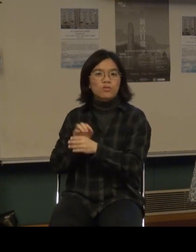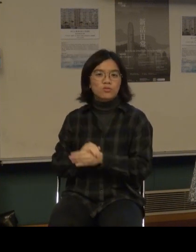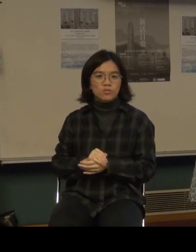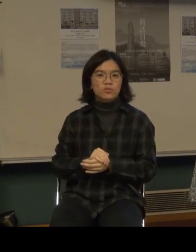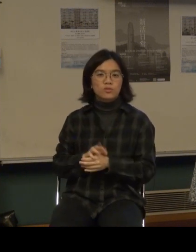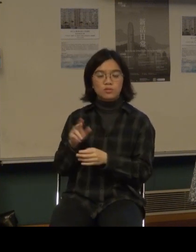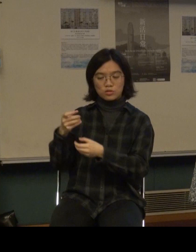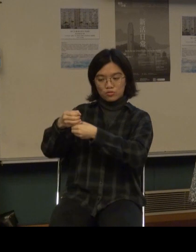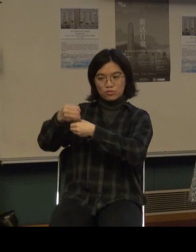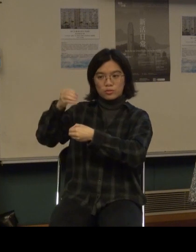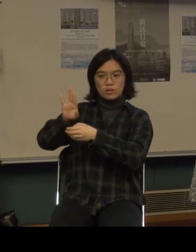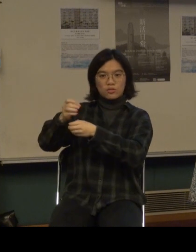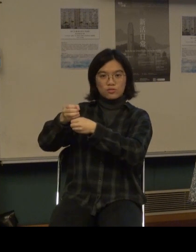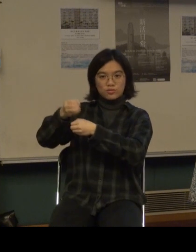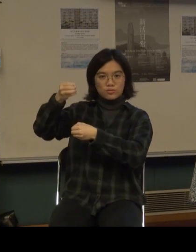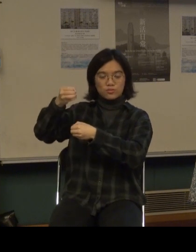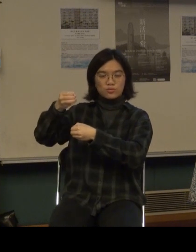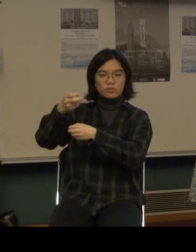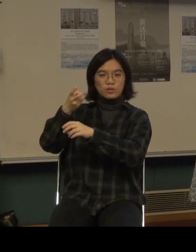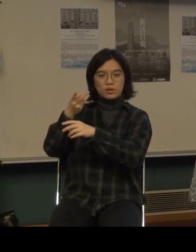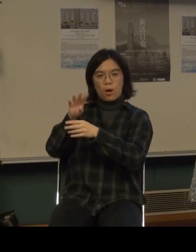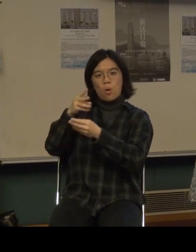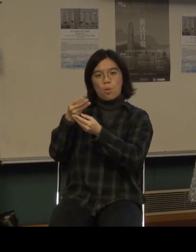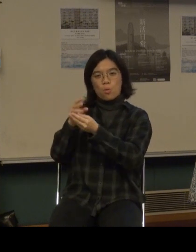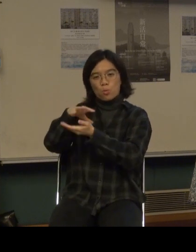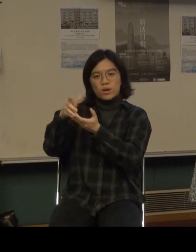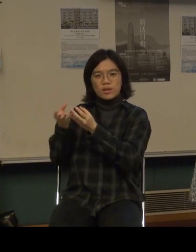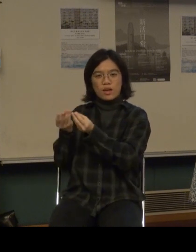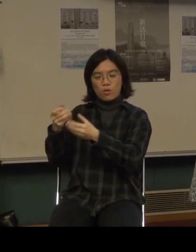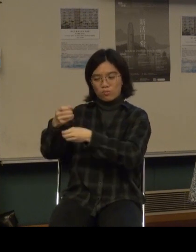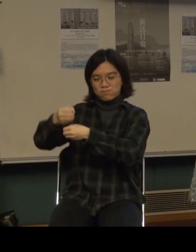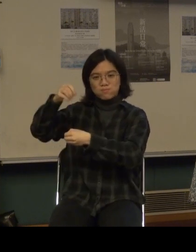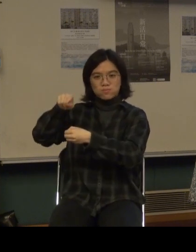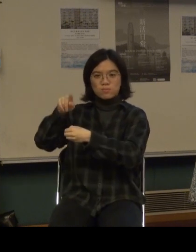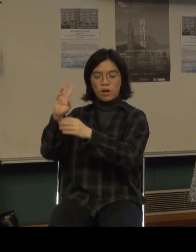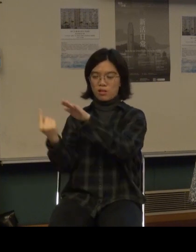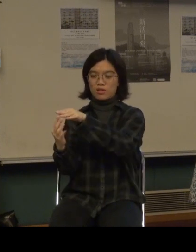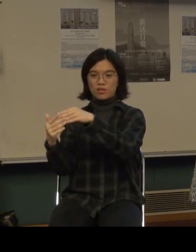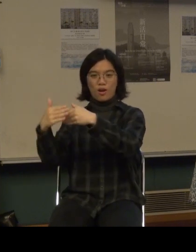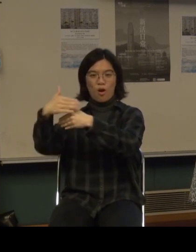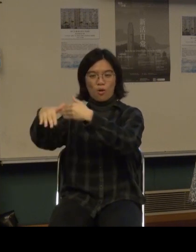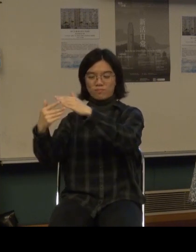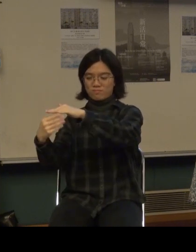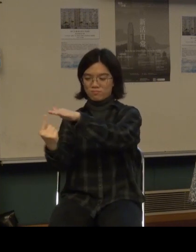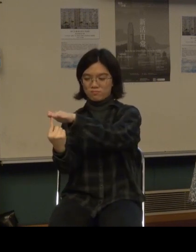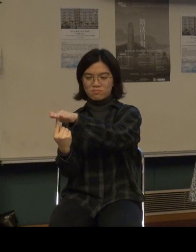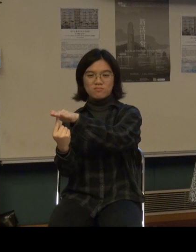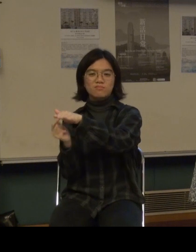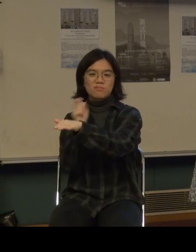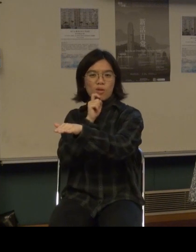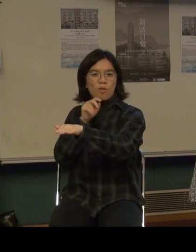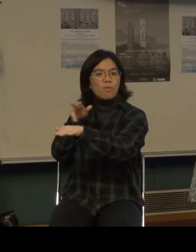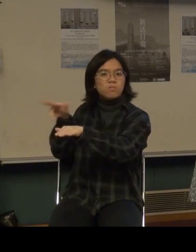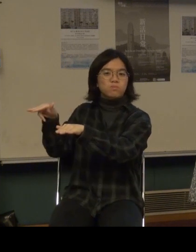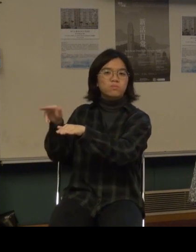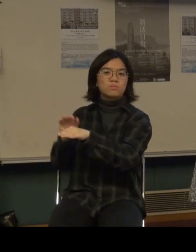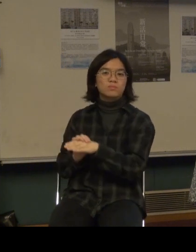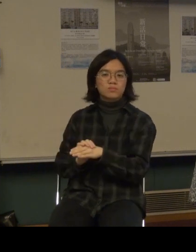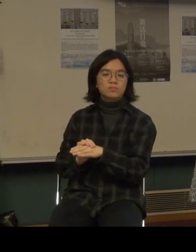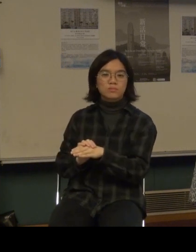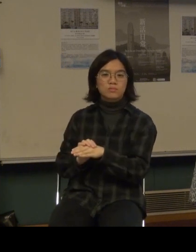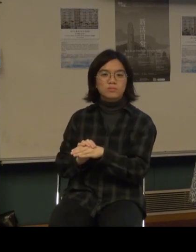佢嘅柱身咧，佢嘅混凝土柱咧，都係喺外牆嗰度退縮咗，係褪入咗。然後佢可以容讓咗